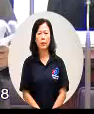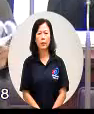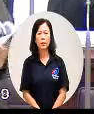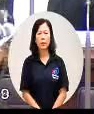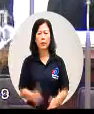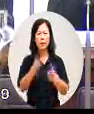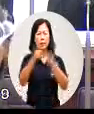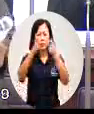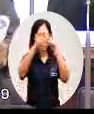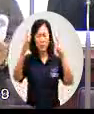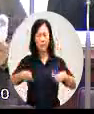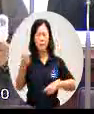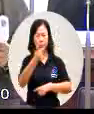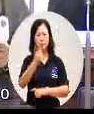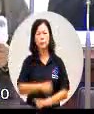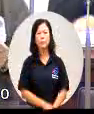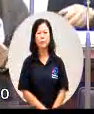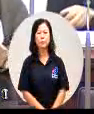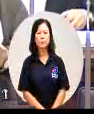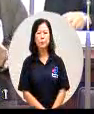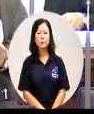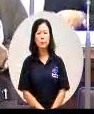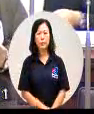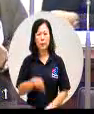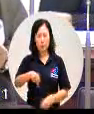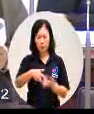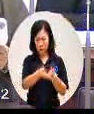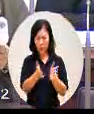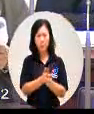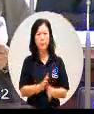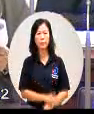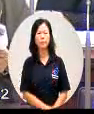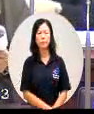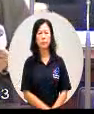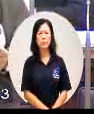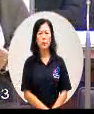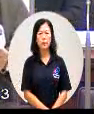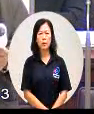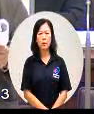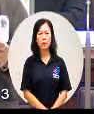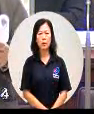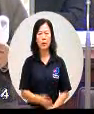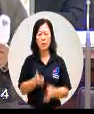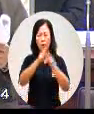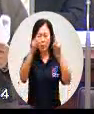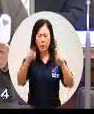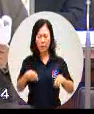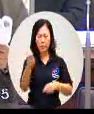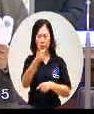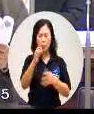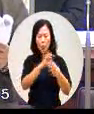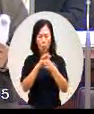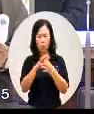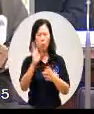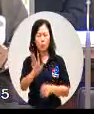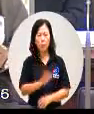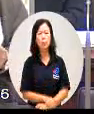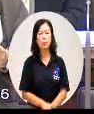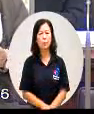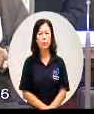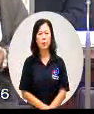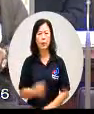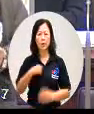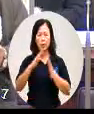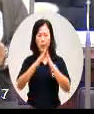谢谢周议员哦。这个部分，其实周议员也非常关心啊，咱起